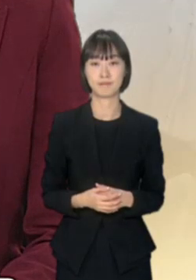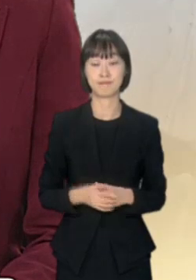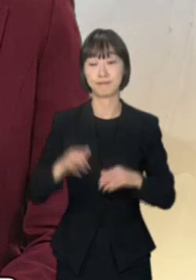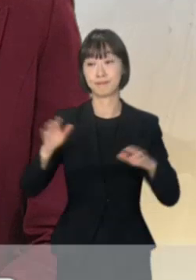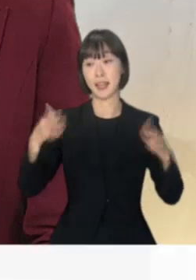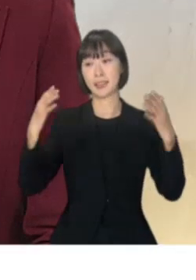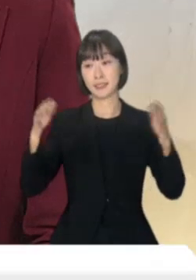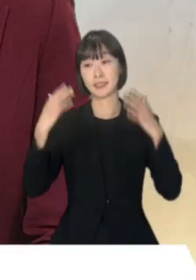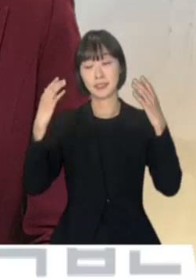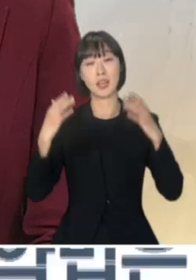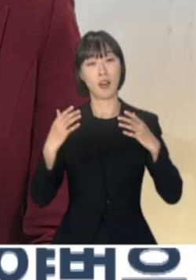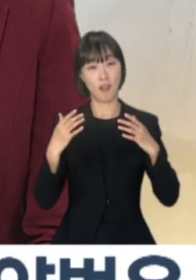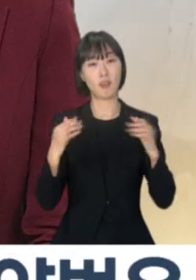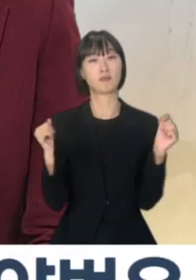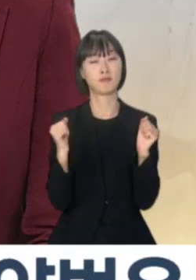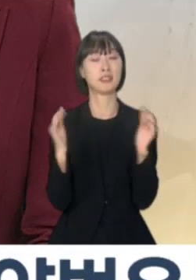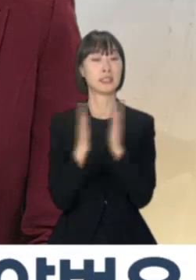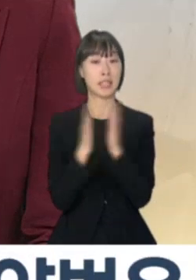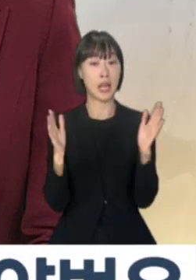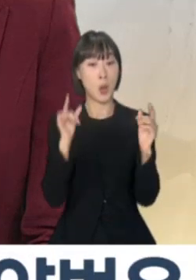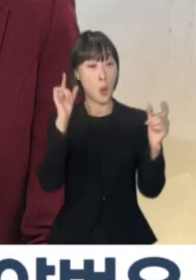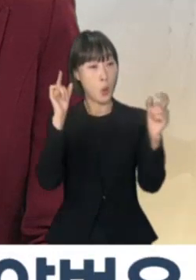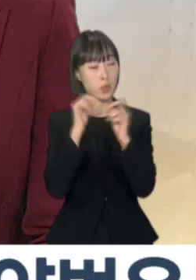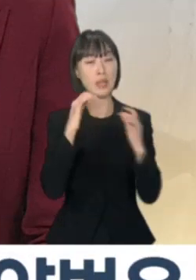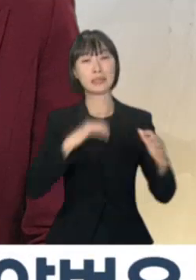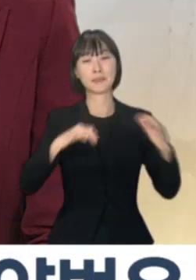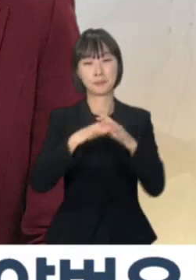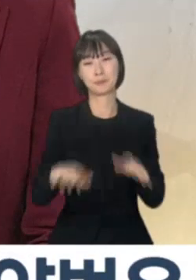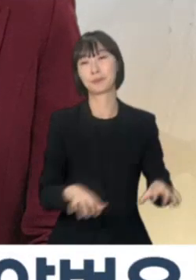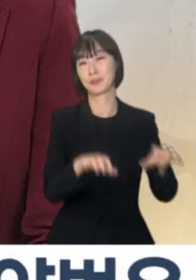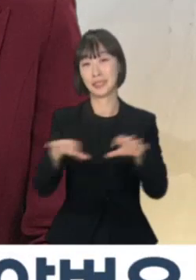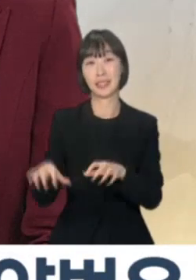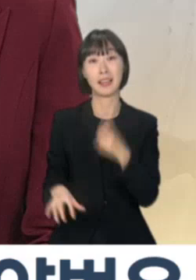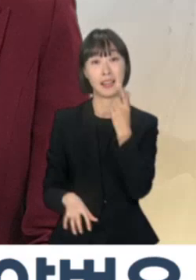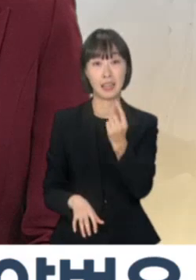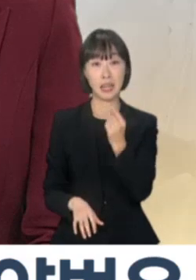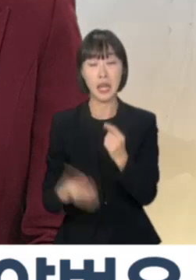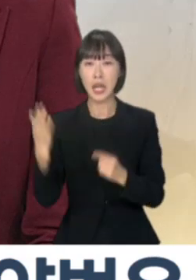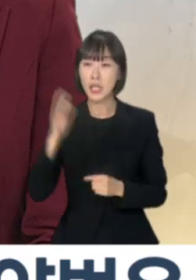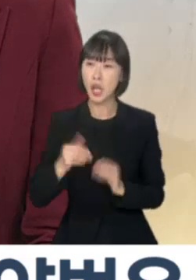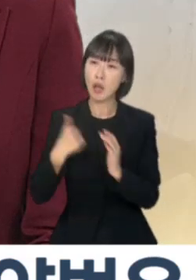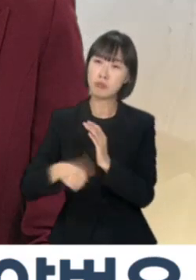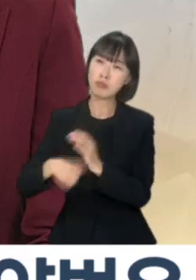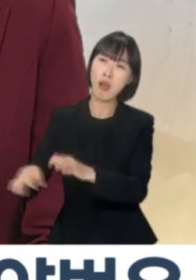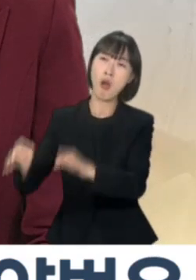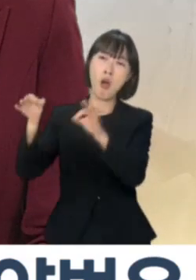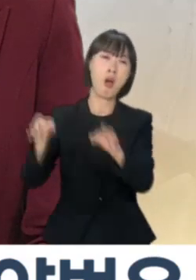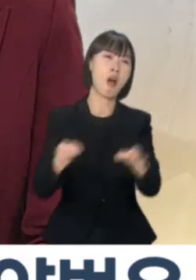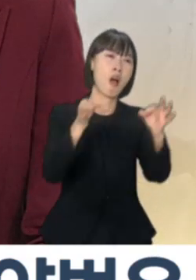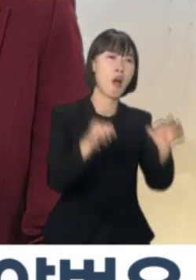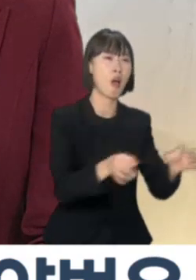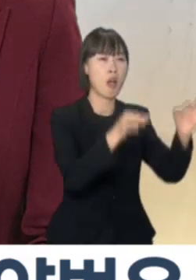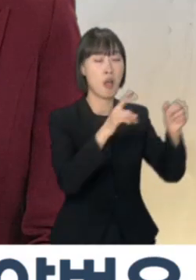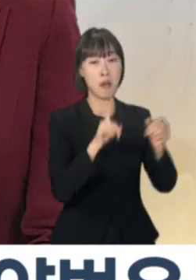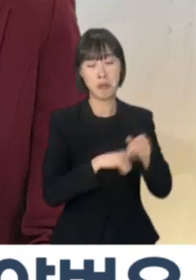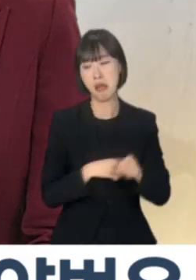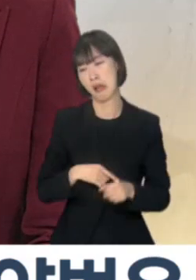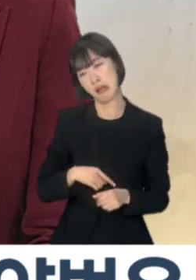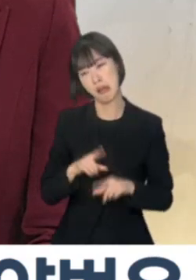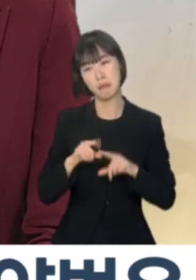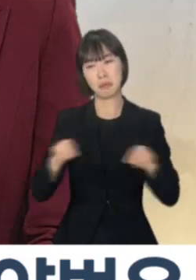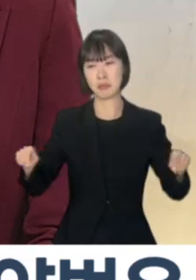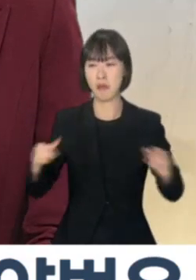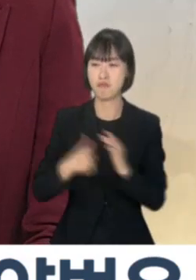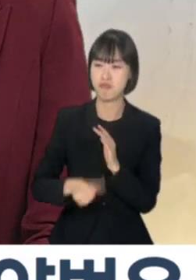네, 날씨도 제법 쌀쌀해지고 곧 있으면 본격적인 김장철입니다. 여기저기서 들려오는 가격 인상 소식에 만만치 않은 밥상